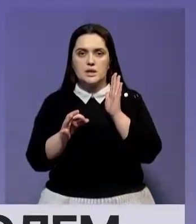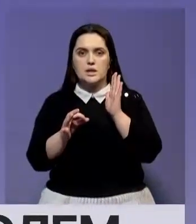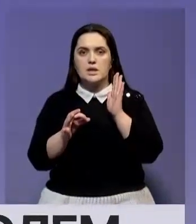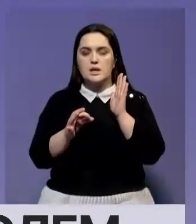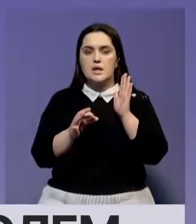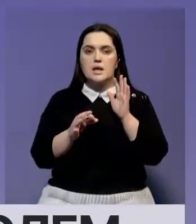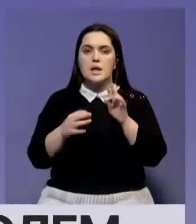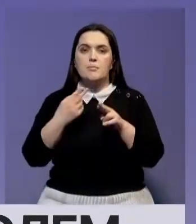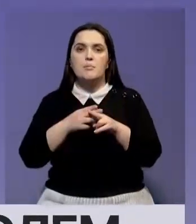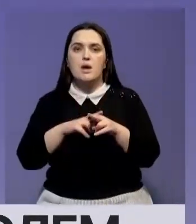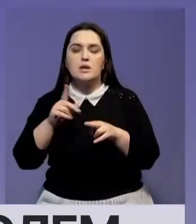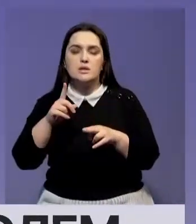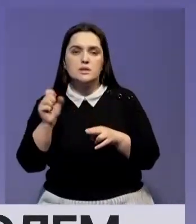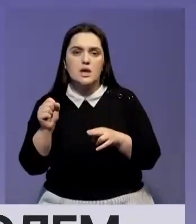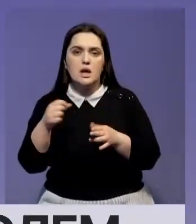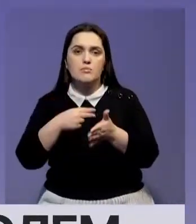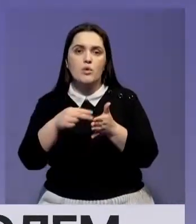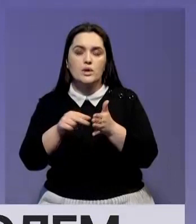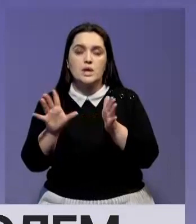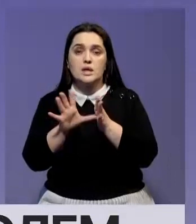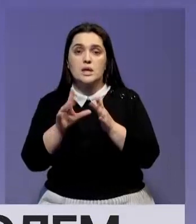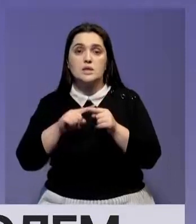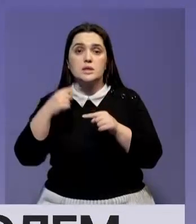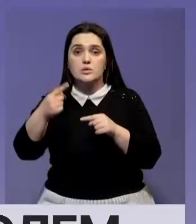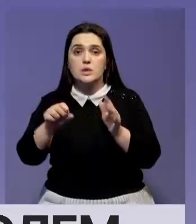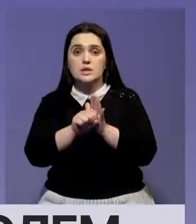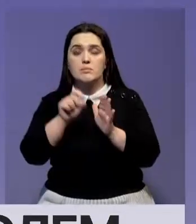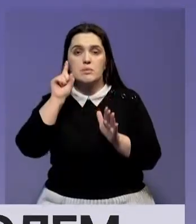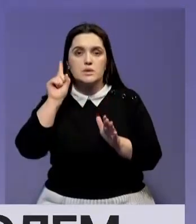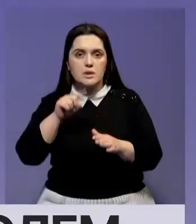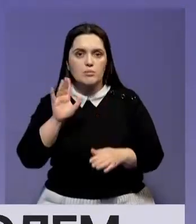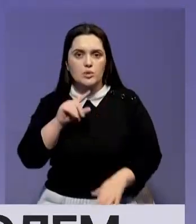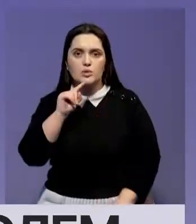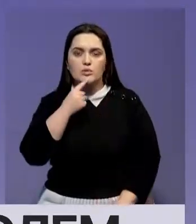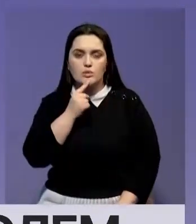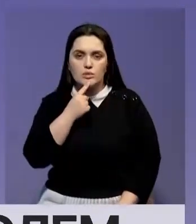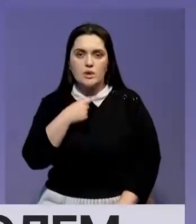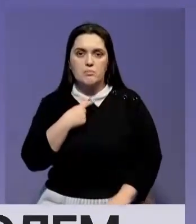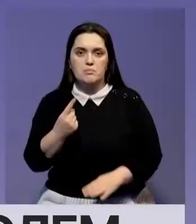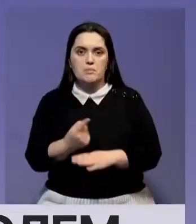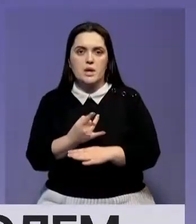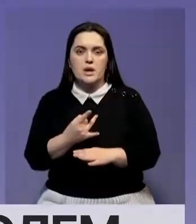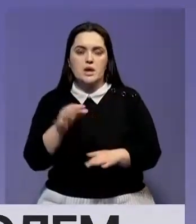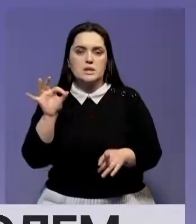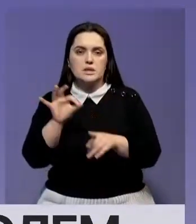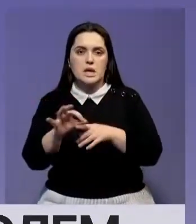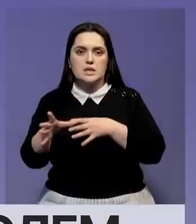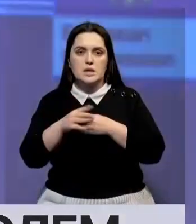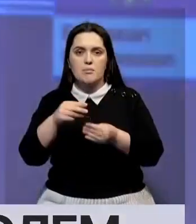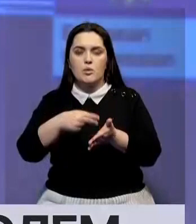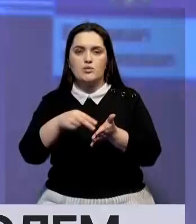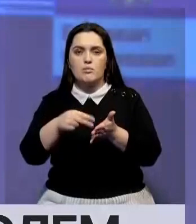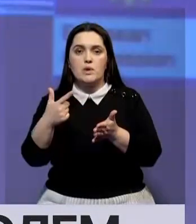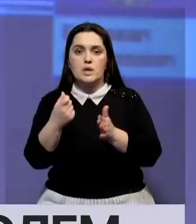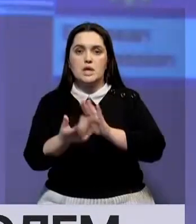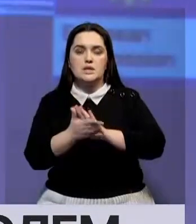температурами, повлиявшими на спрос на энергию. Что касается следующей зимы, мы знаем, что нас ждут трудности. Мы впервые поставили цель совместных закупок газа